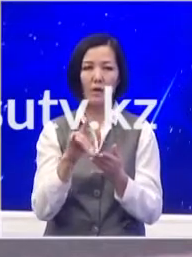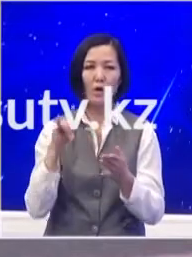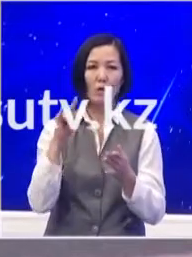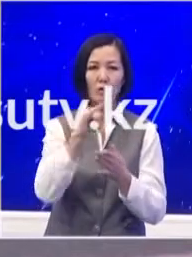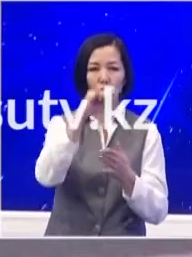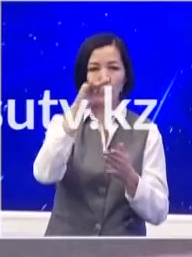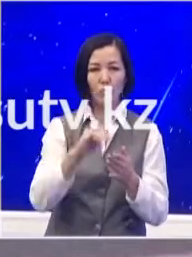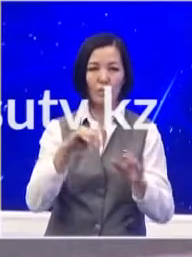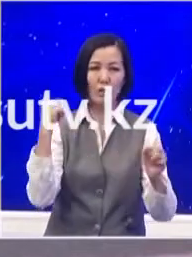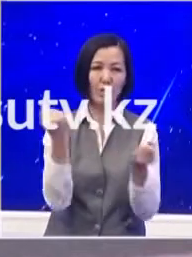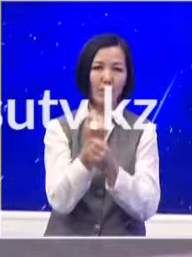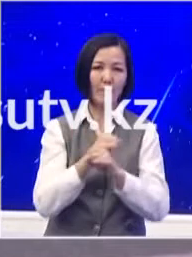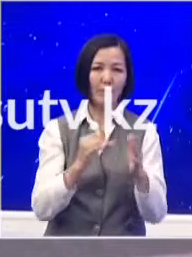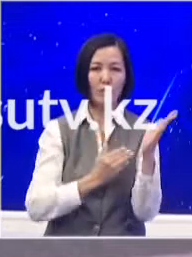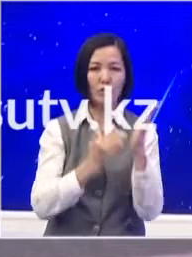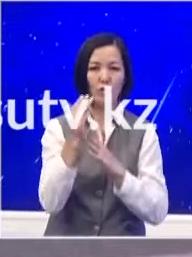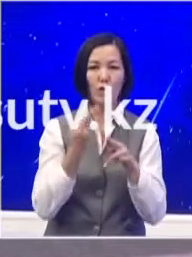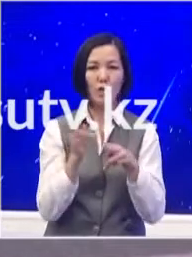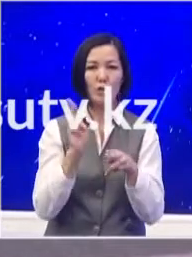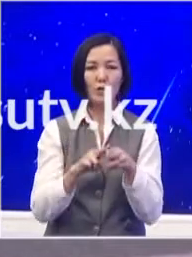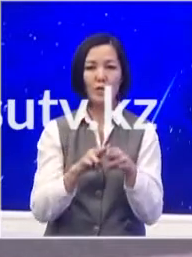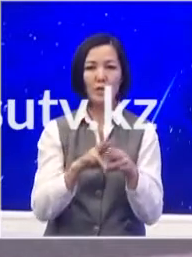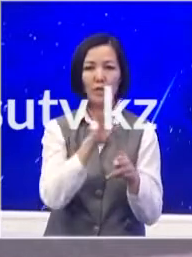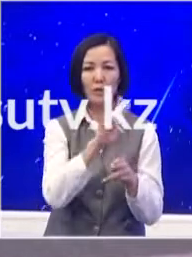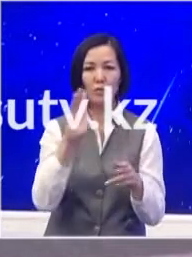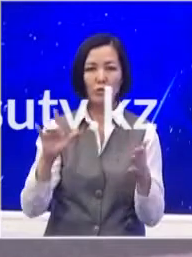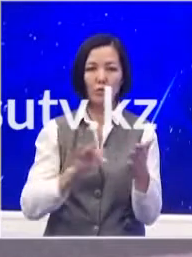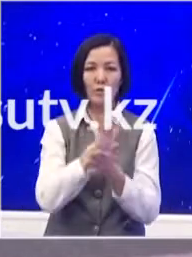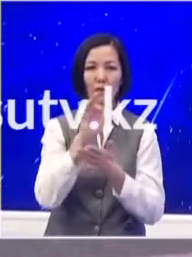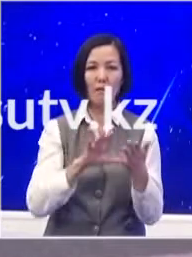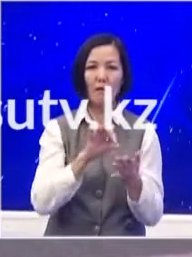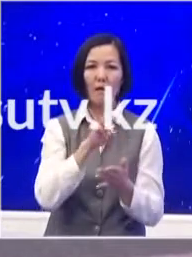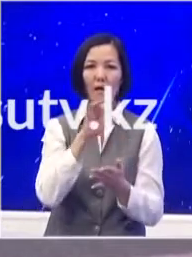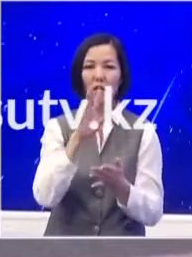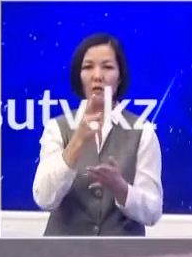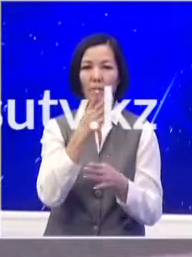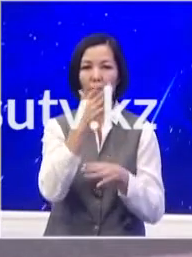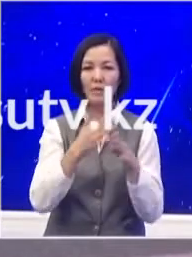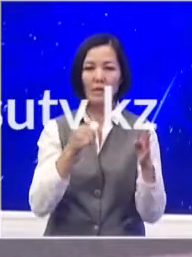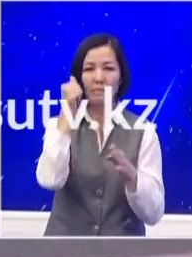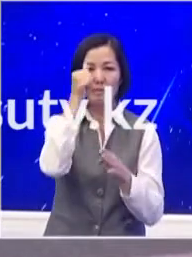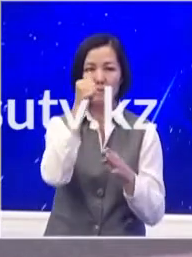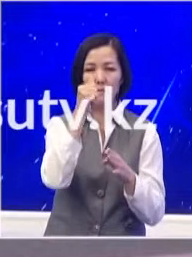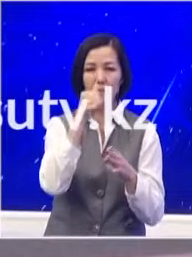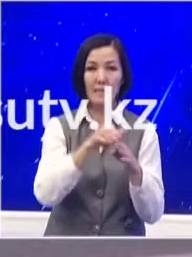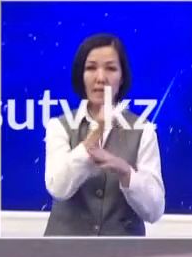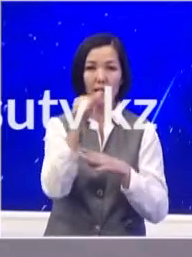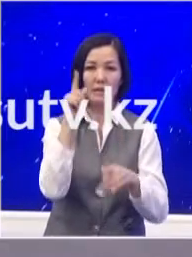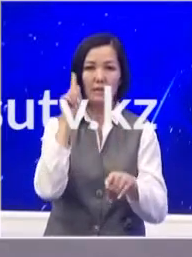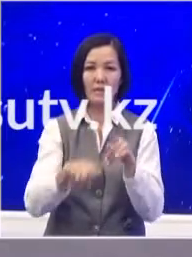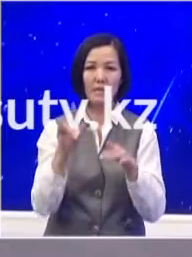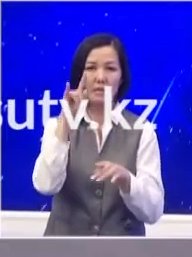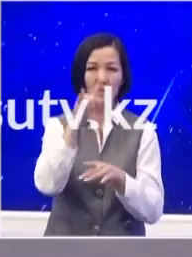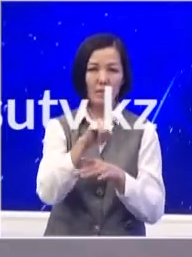ұшу жылдамдығы жоғары. Сондықтан Елордадан Айдынды Алакөлге 1,5 сағатта ұшып келіп жатыр.